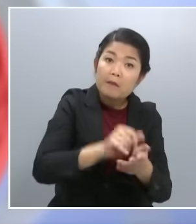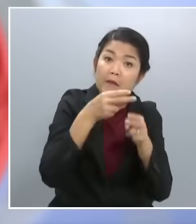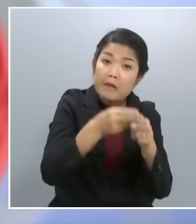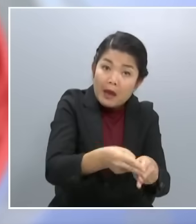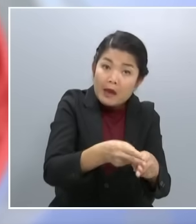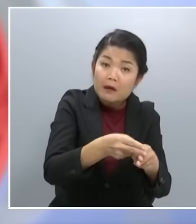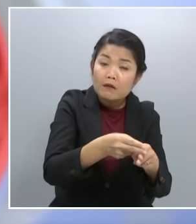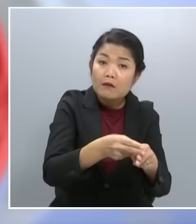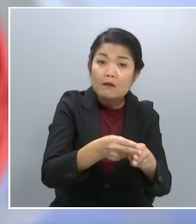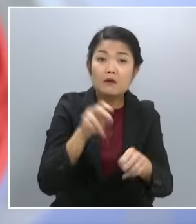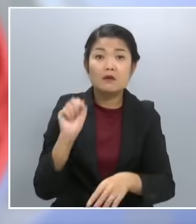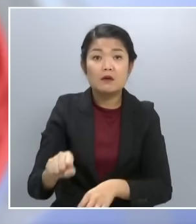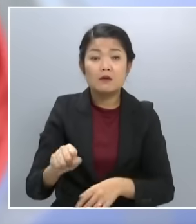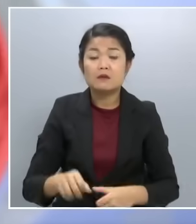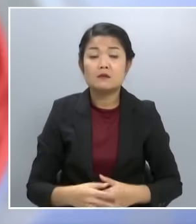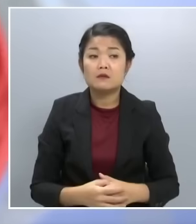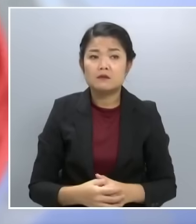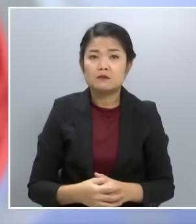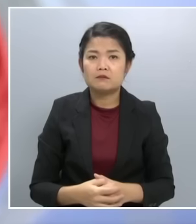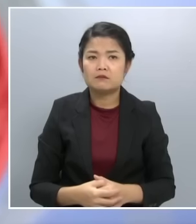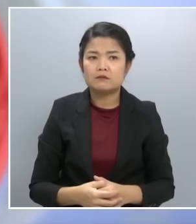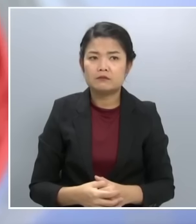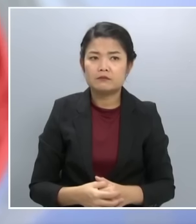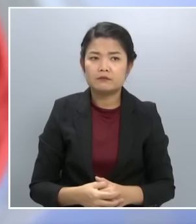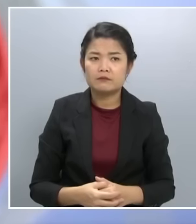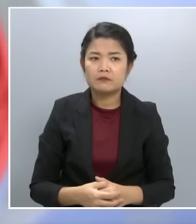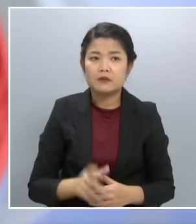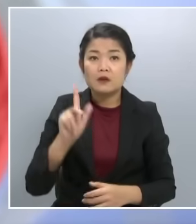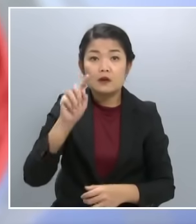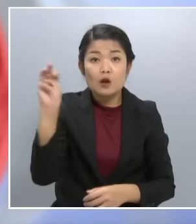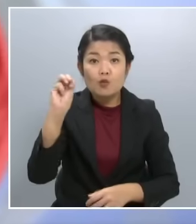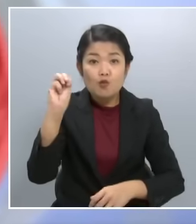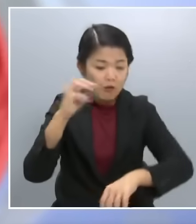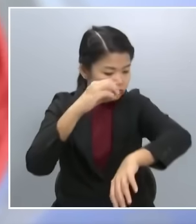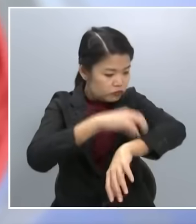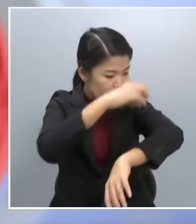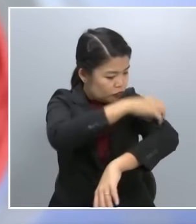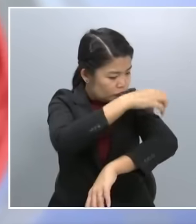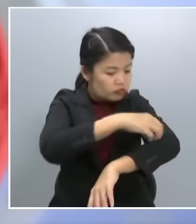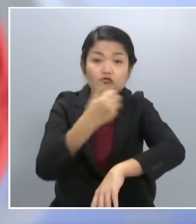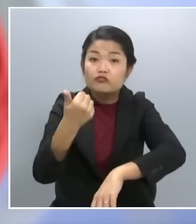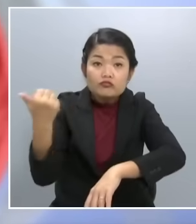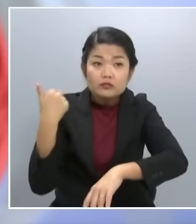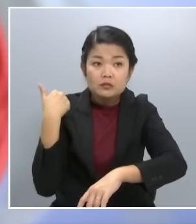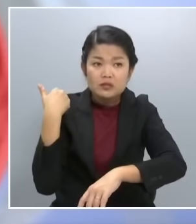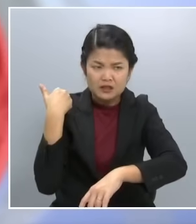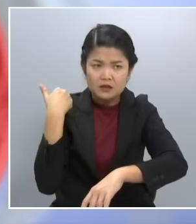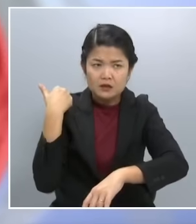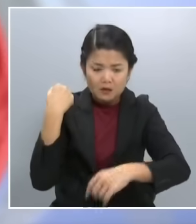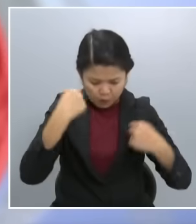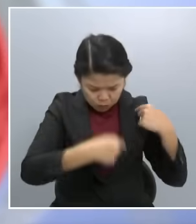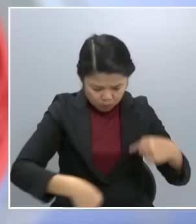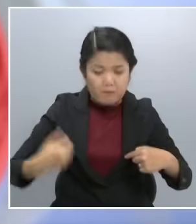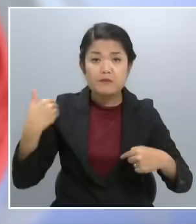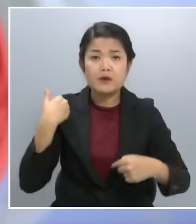มีอาการอย่างงี้เหรอเนี่ยฮะแล้วรอยฟกช้ำอื่นๆล่ะค่ะซึ่งมีหลายรอยในร่างกายซึ่งคุณ